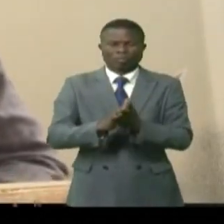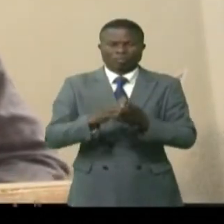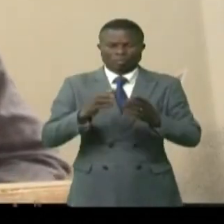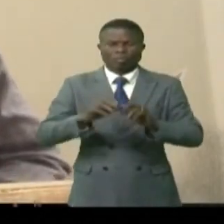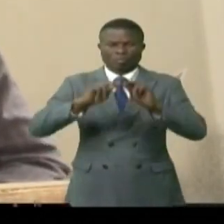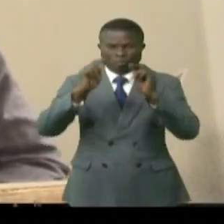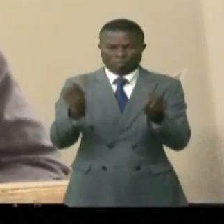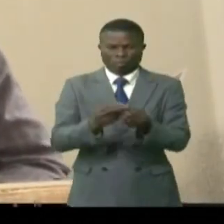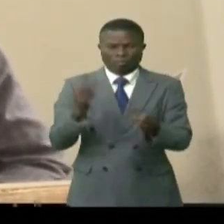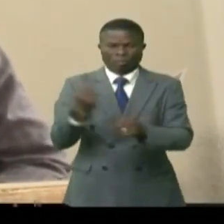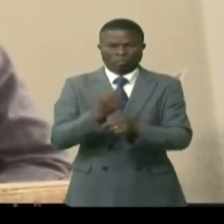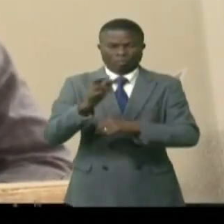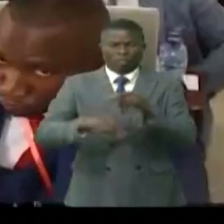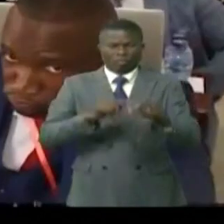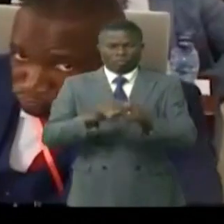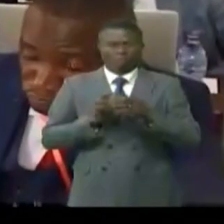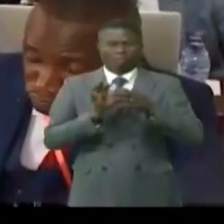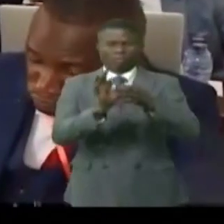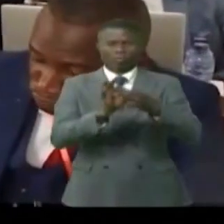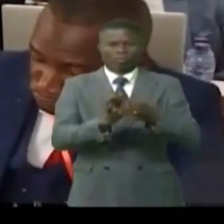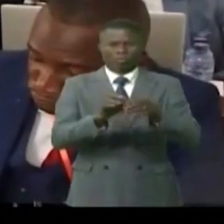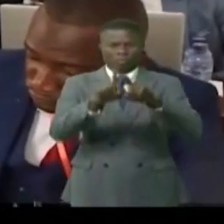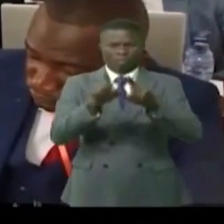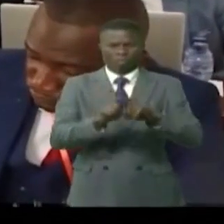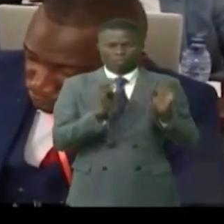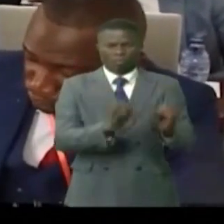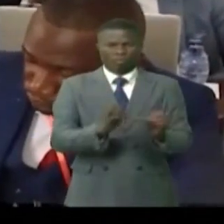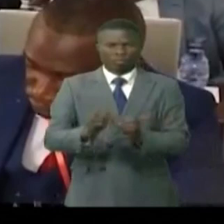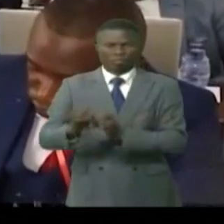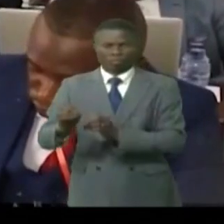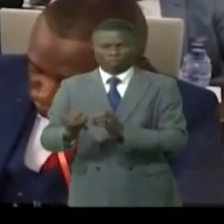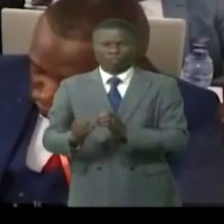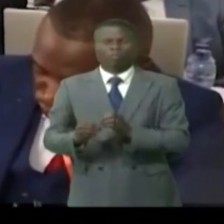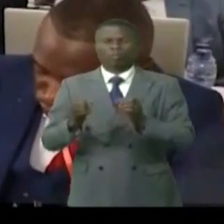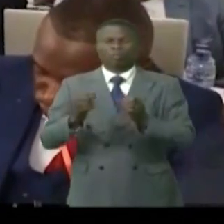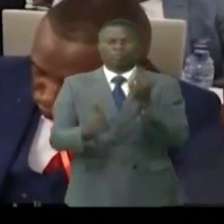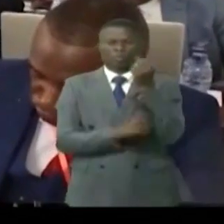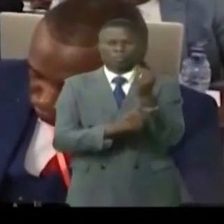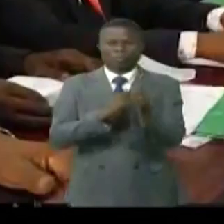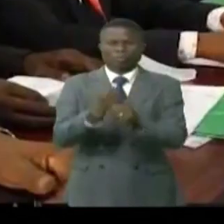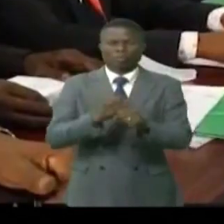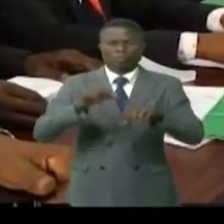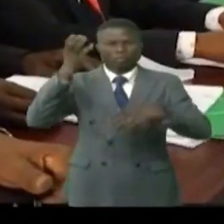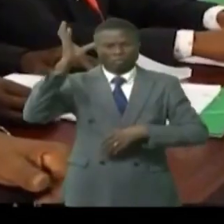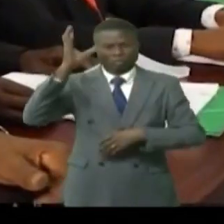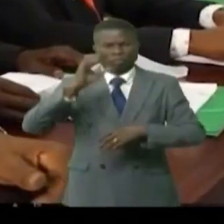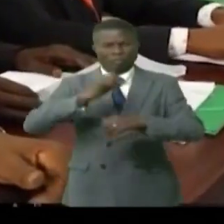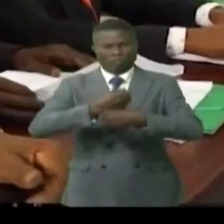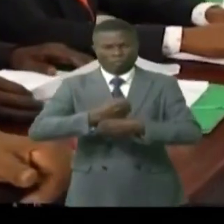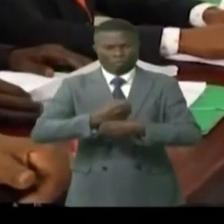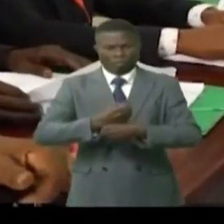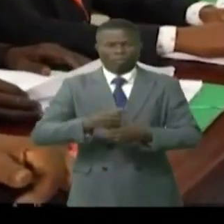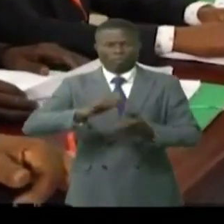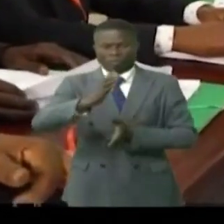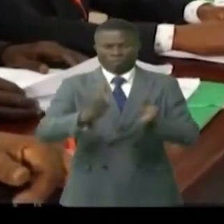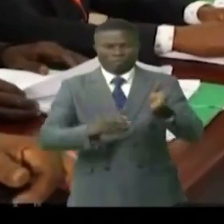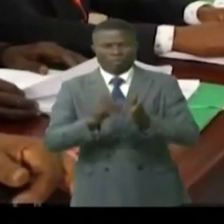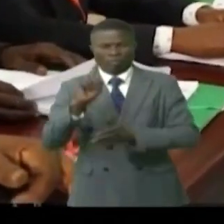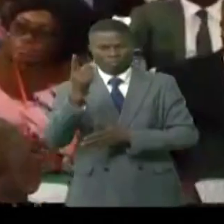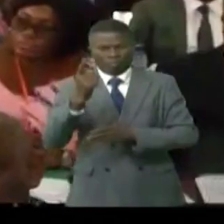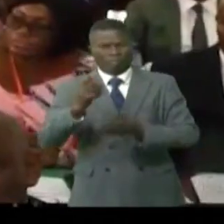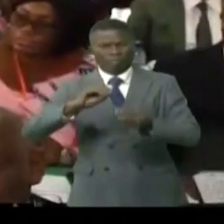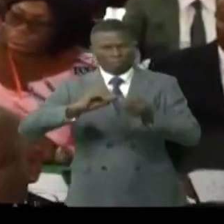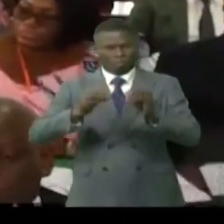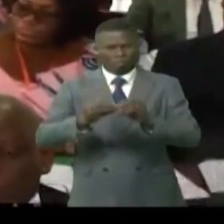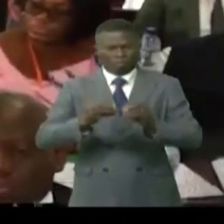du Service national des coopératives et organisations paysannes pour aboutir à la création d'un guichet unique